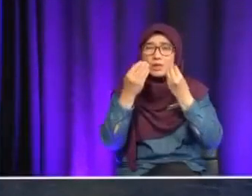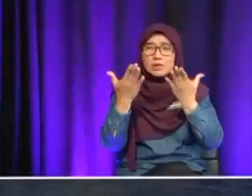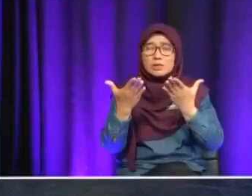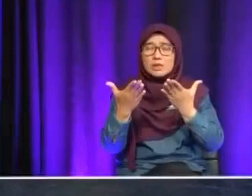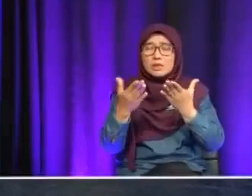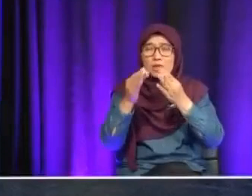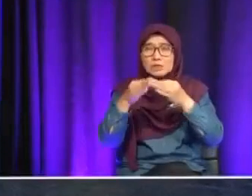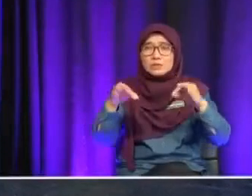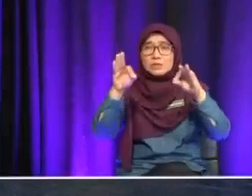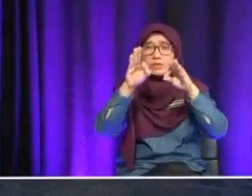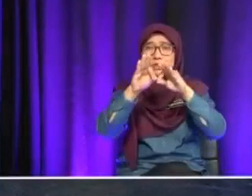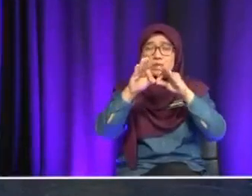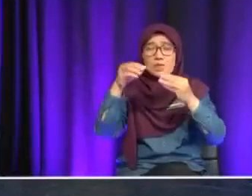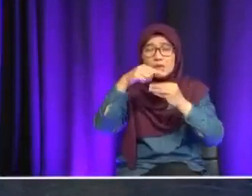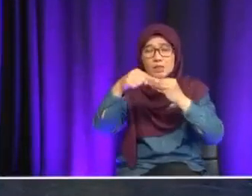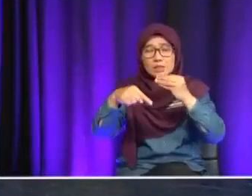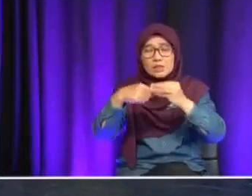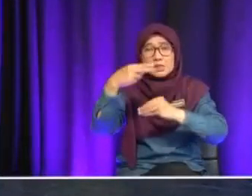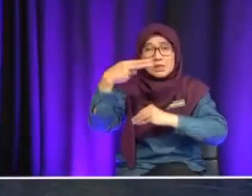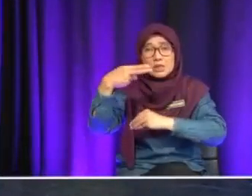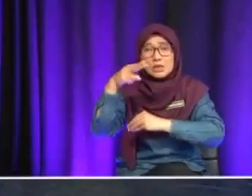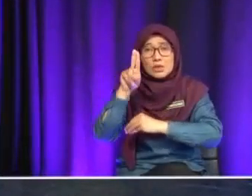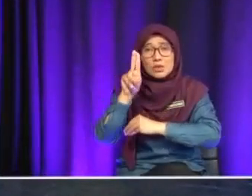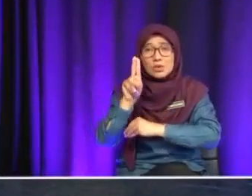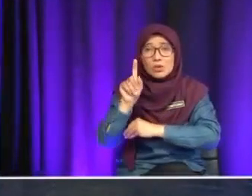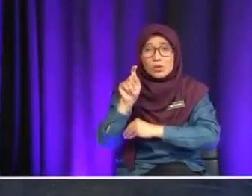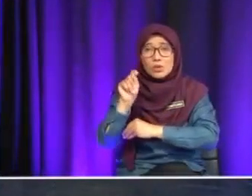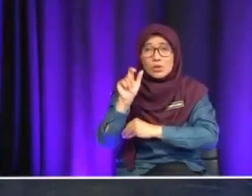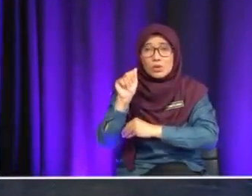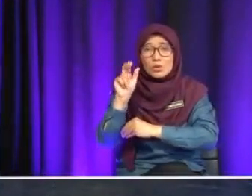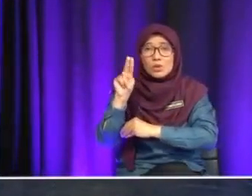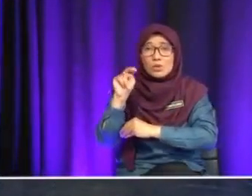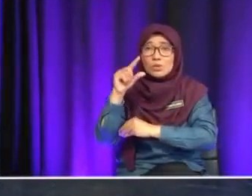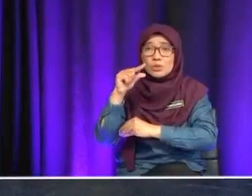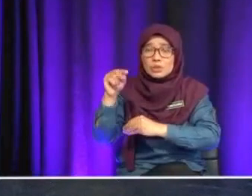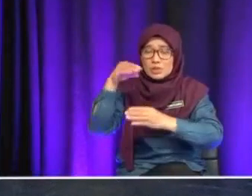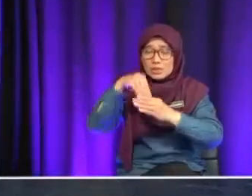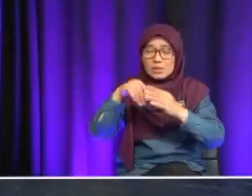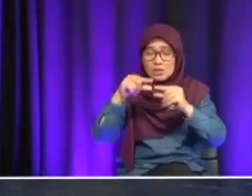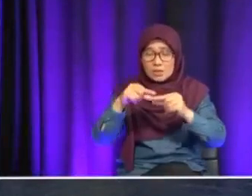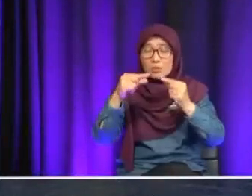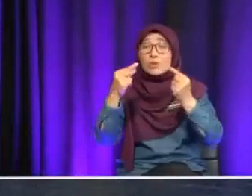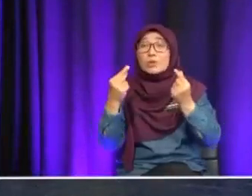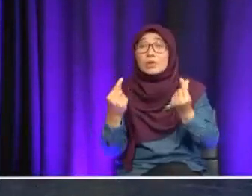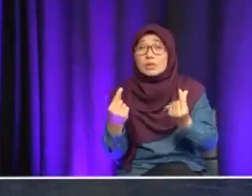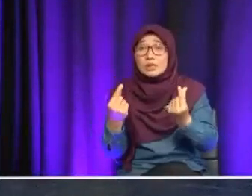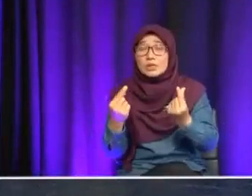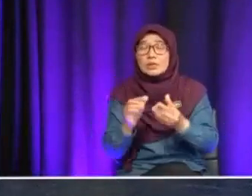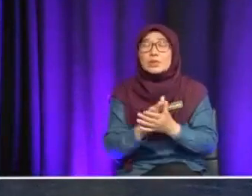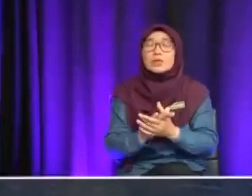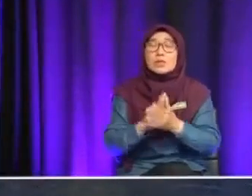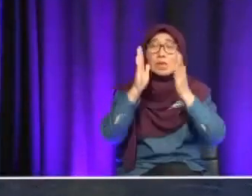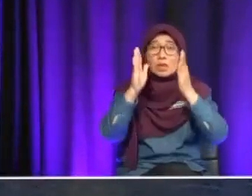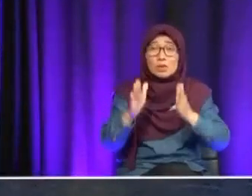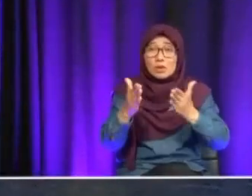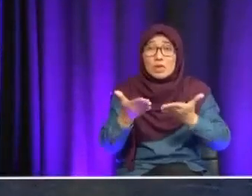Jadi, untuk berhutang itu, dia orang yang memberi hutang ni dia telah membuat sedekah sebenarnya sebab dia membantu kan orang dalam